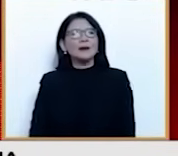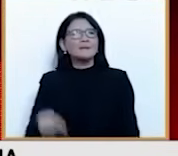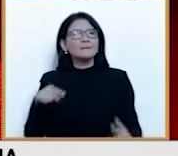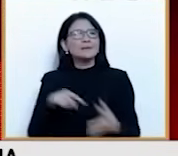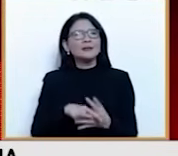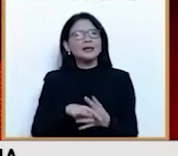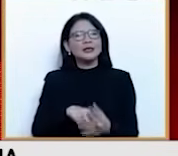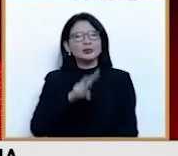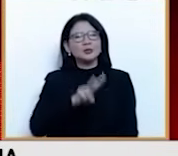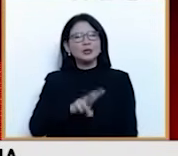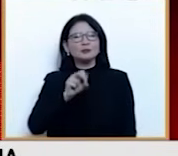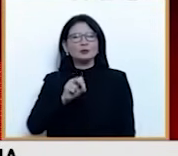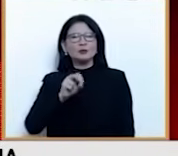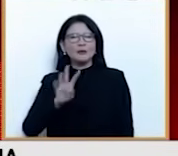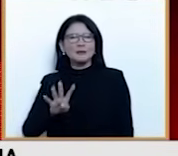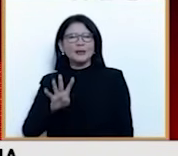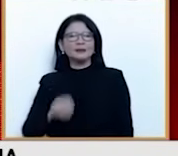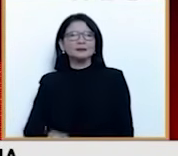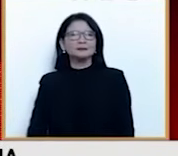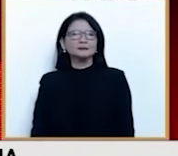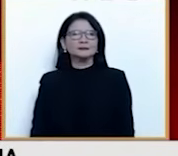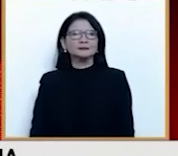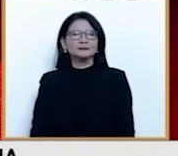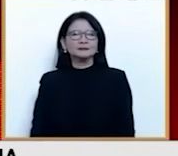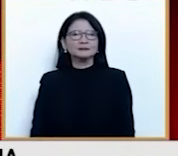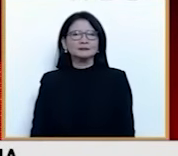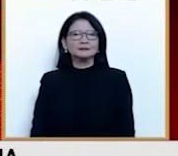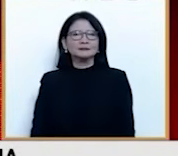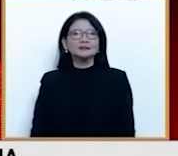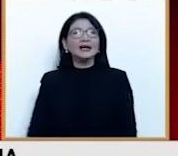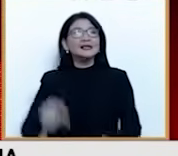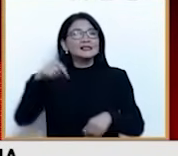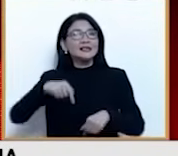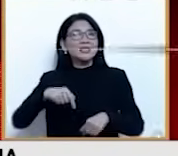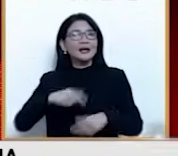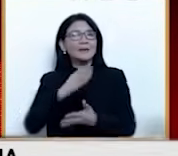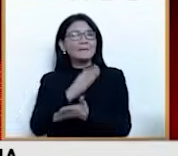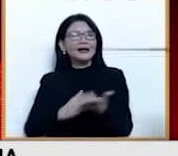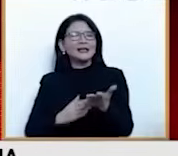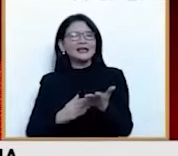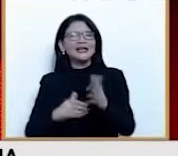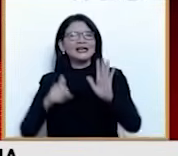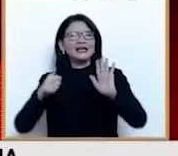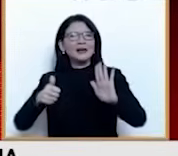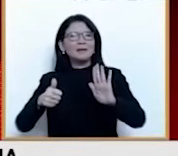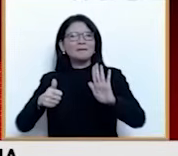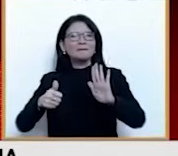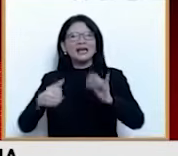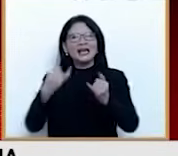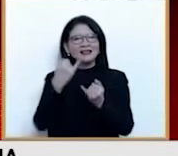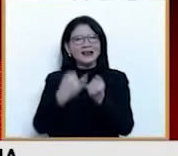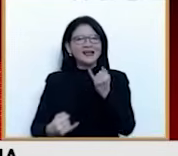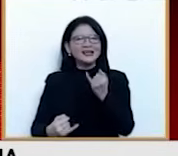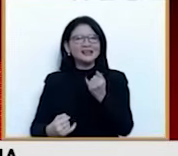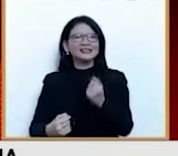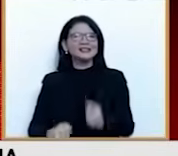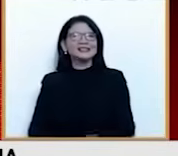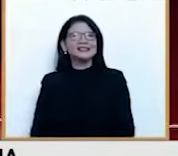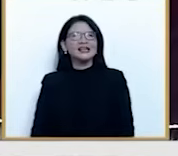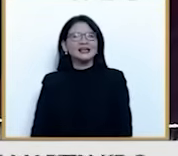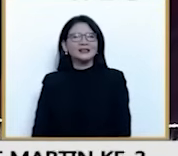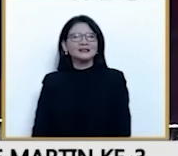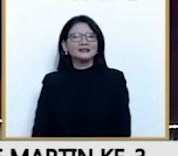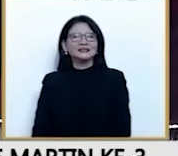pemilihan tahun 2024. Kita sudah sampai di segmen ke-6, ini juga merupakan segmen terakhir di mana